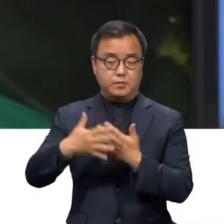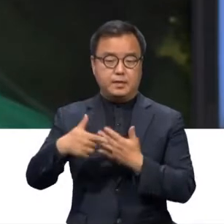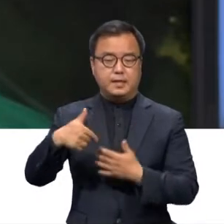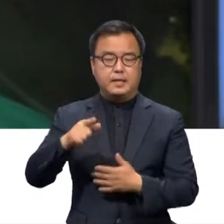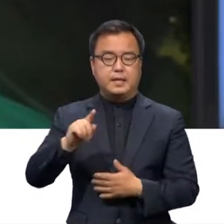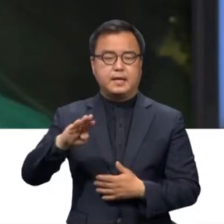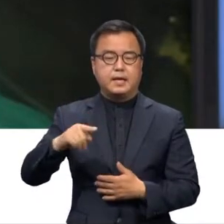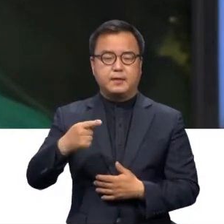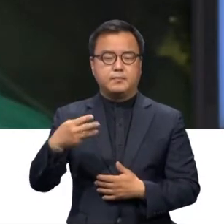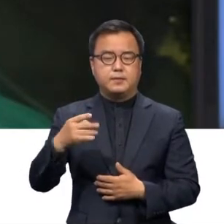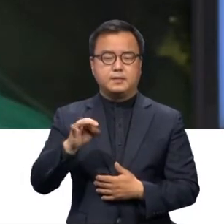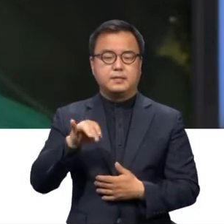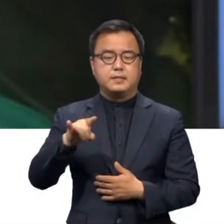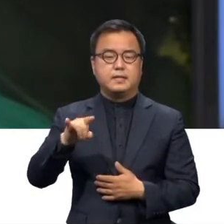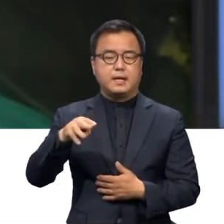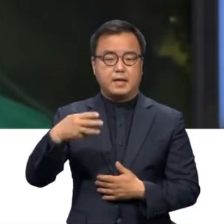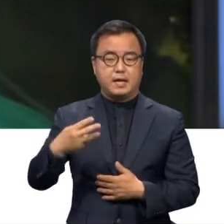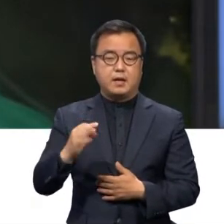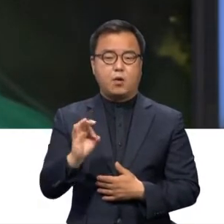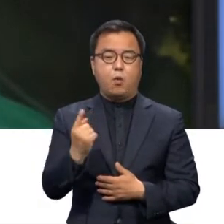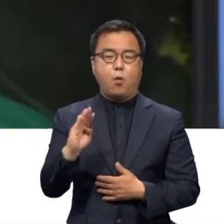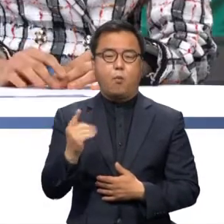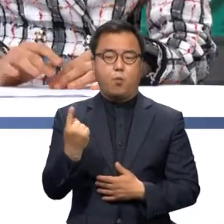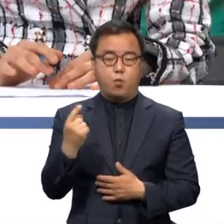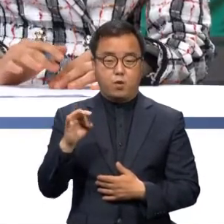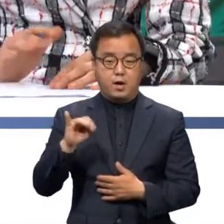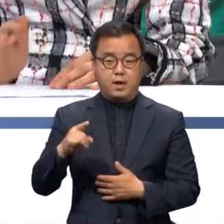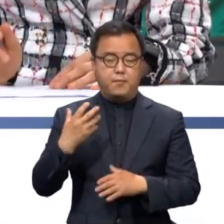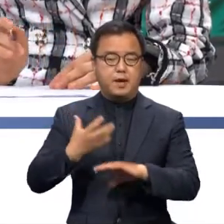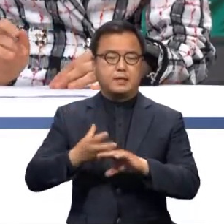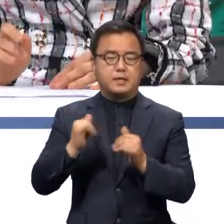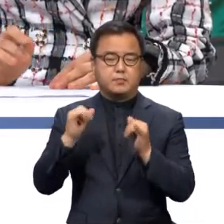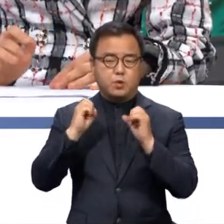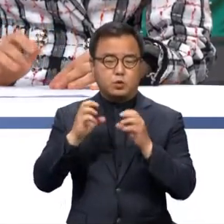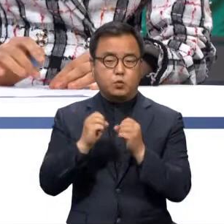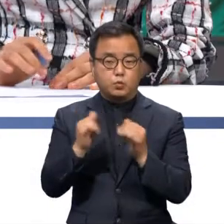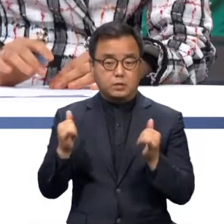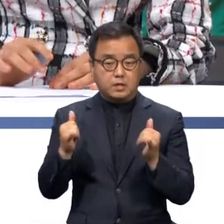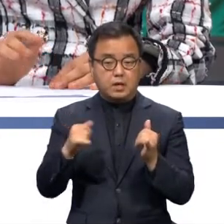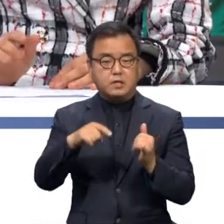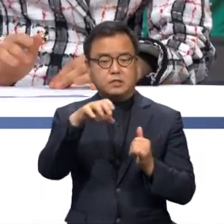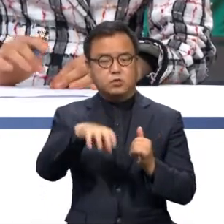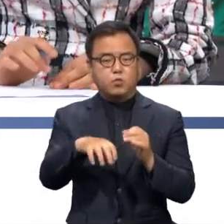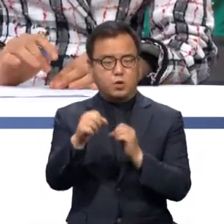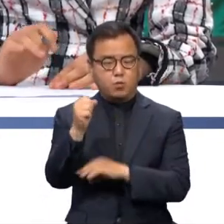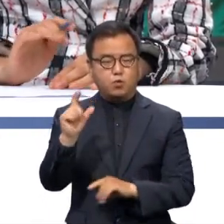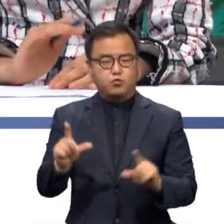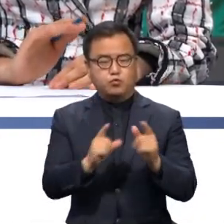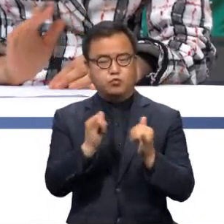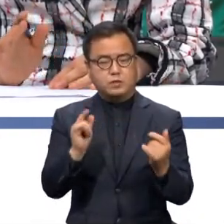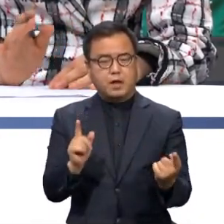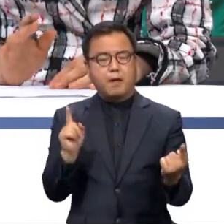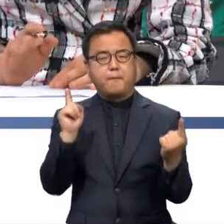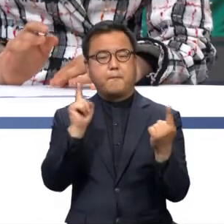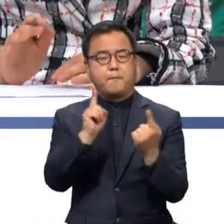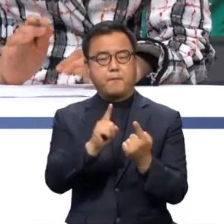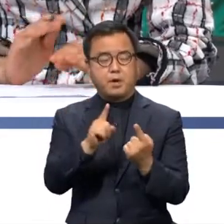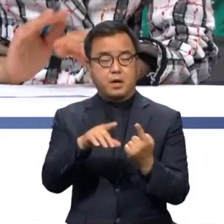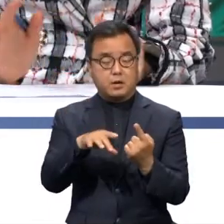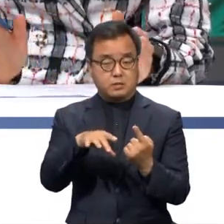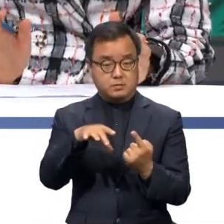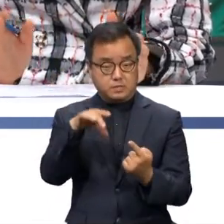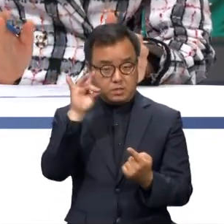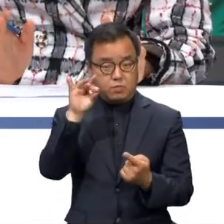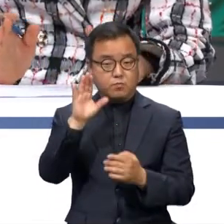가브리엘의 오보에입니다. 서양인 선교사가 원주민들을 처음 만나는 장면에서 나오는 음악으로 대사 한마디 없이도 음악 그